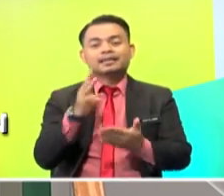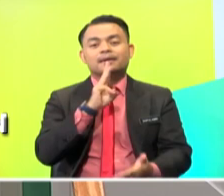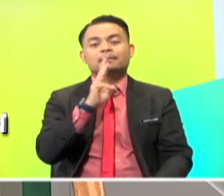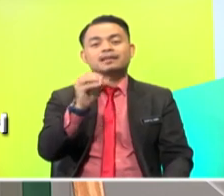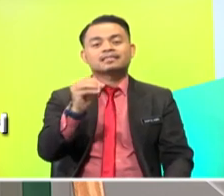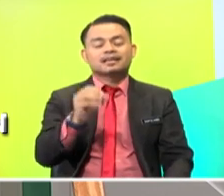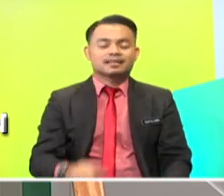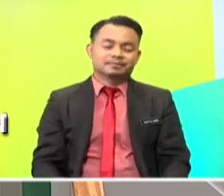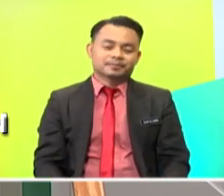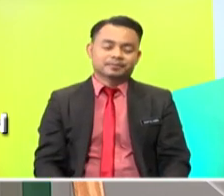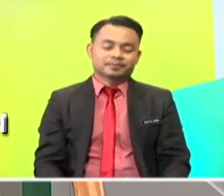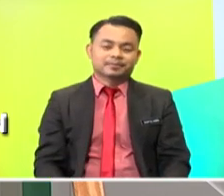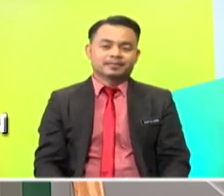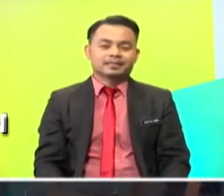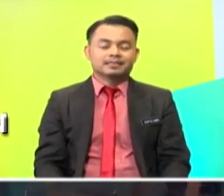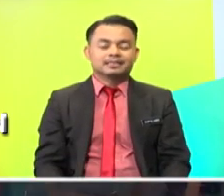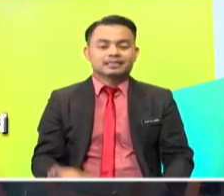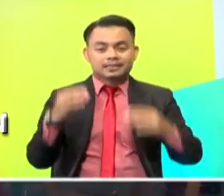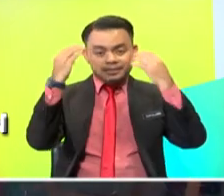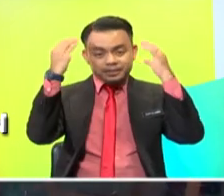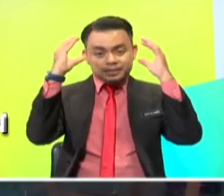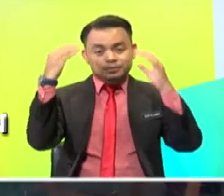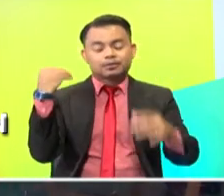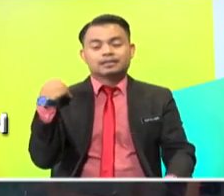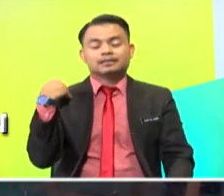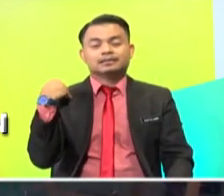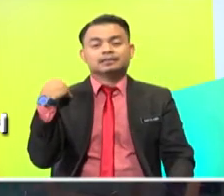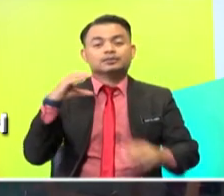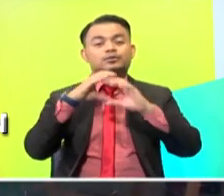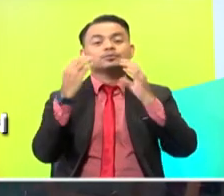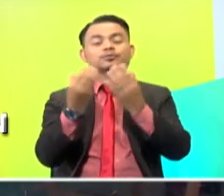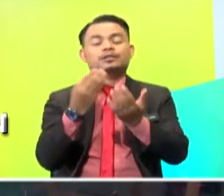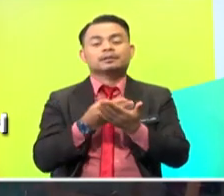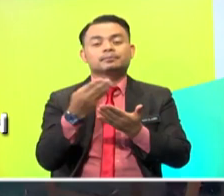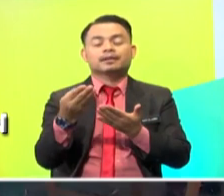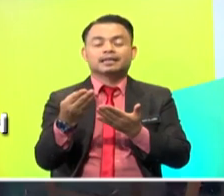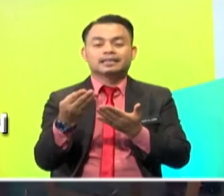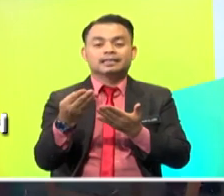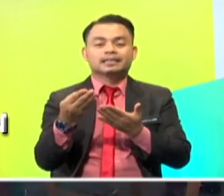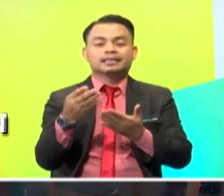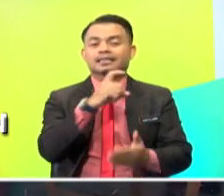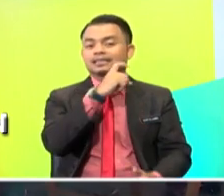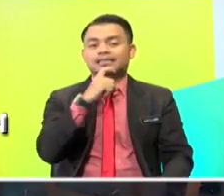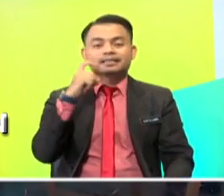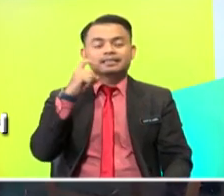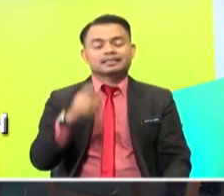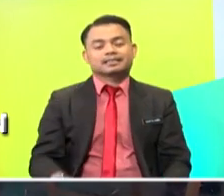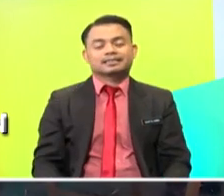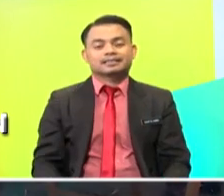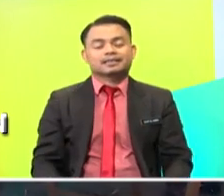kumpulan bahan kering Nokia itu yang pertama bijirin DJ gua the